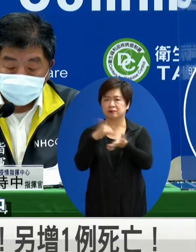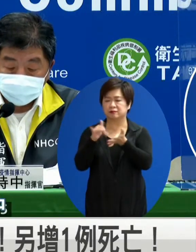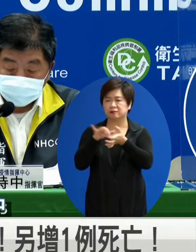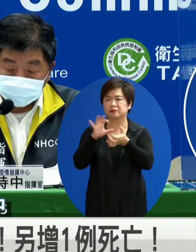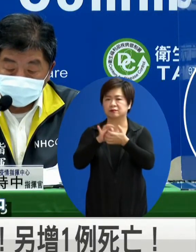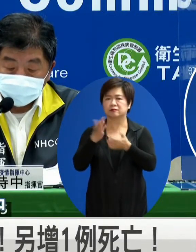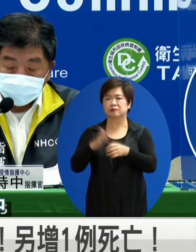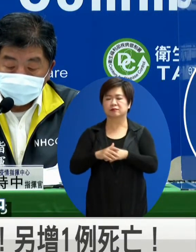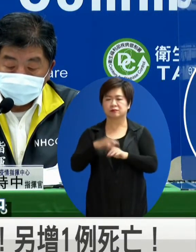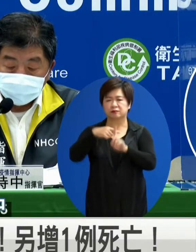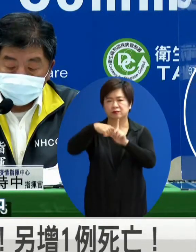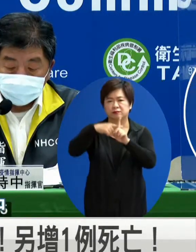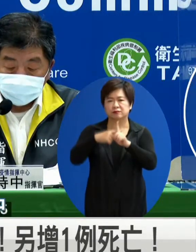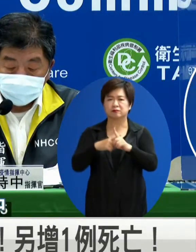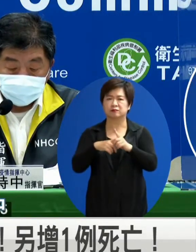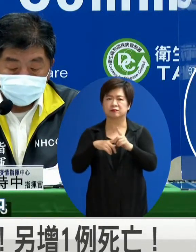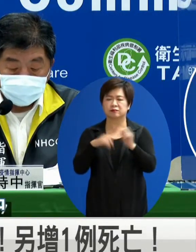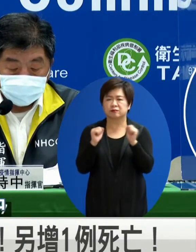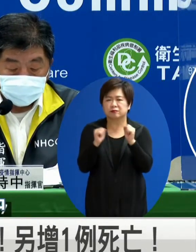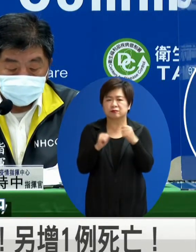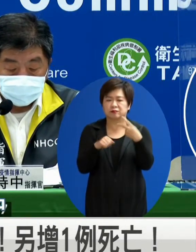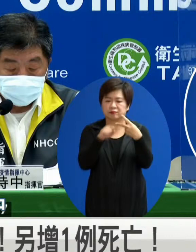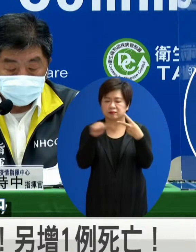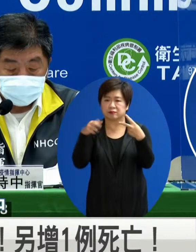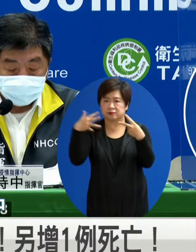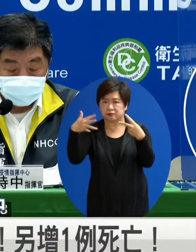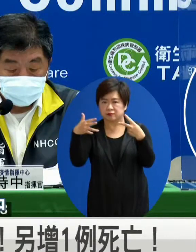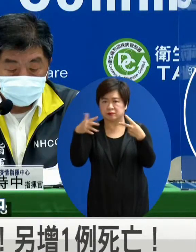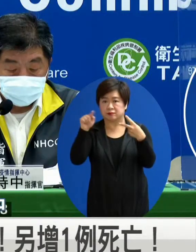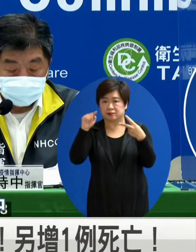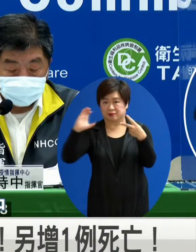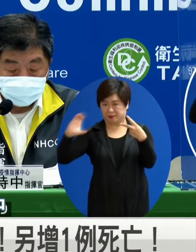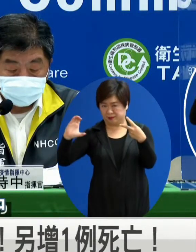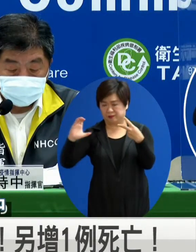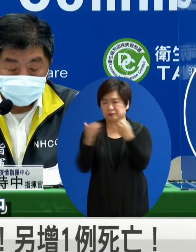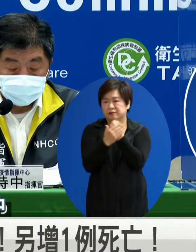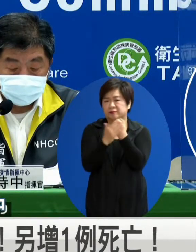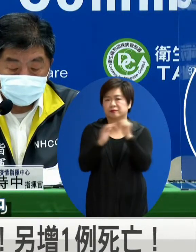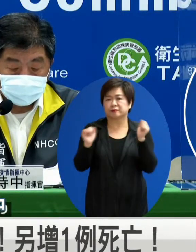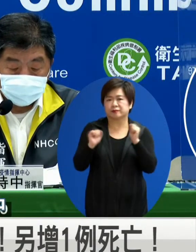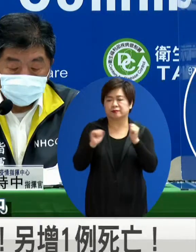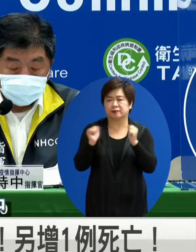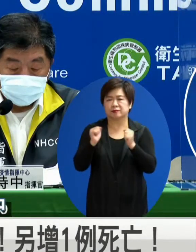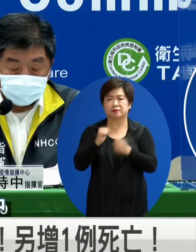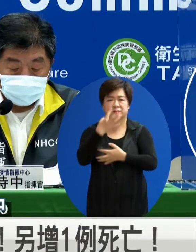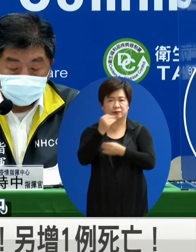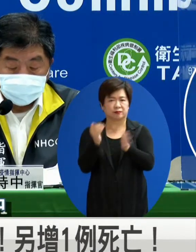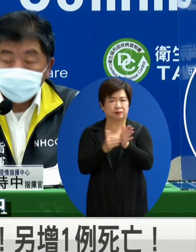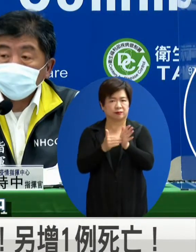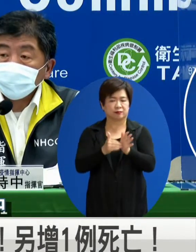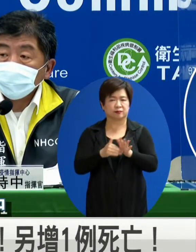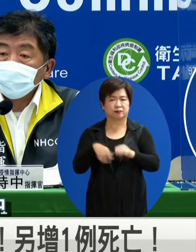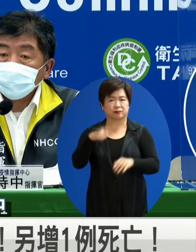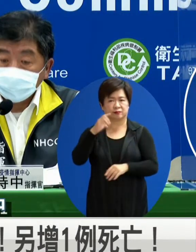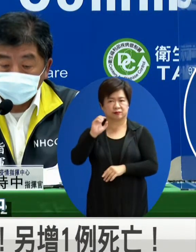哈，2到8度C 的一个环境里面哈。那本批的有效的日期是到